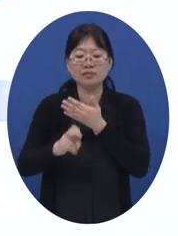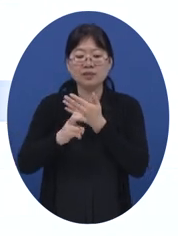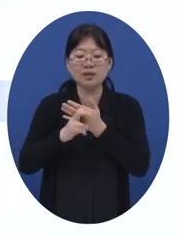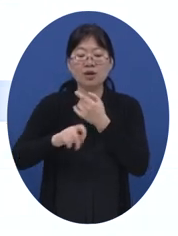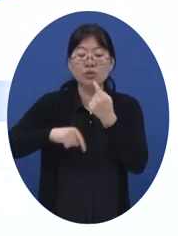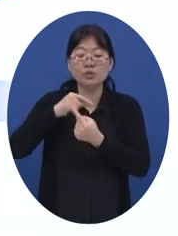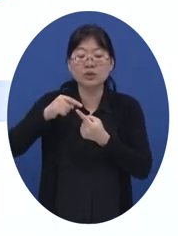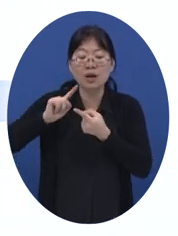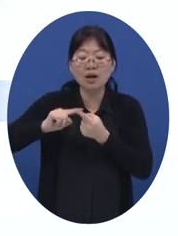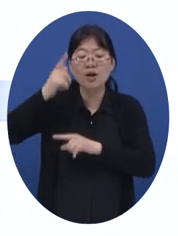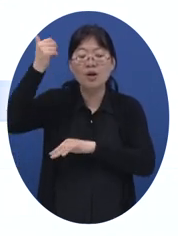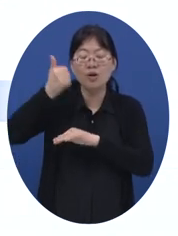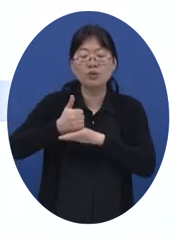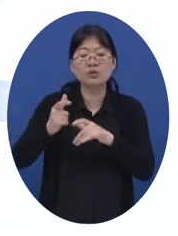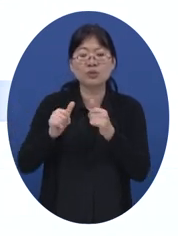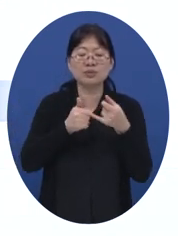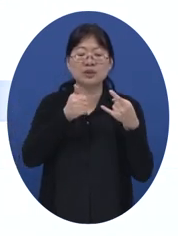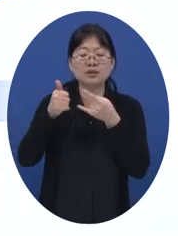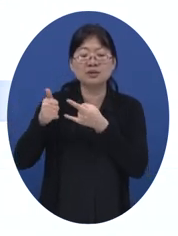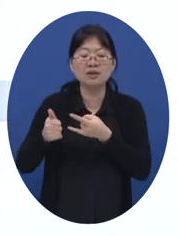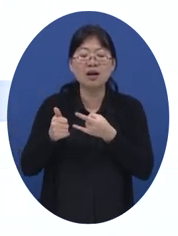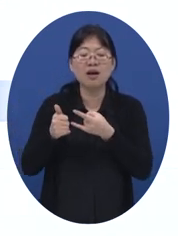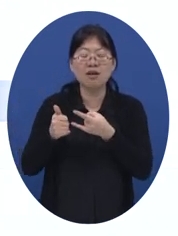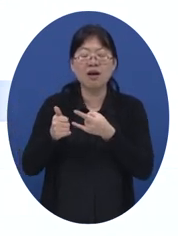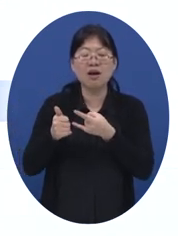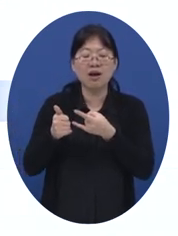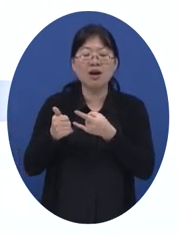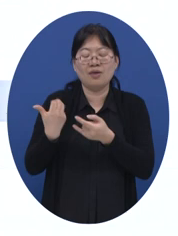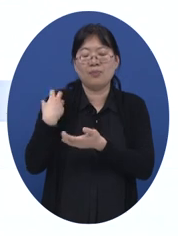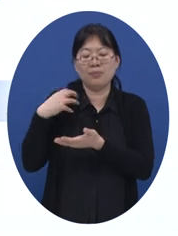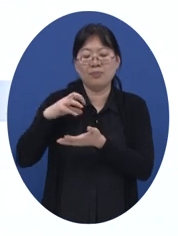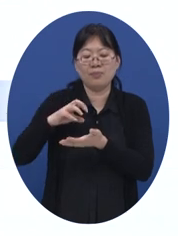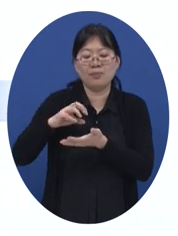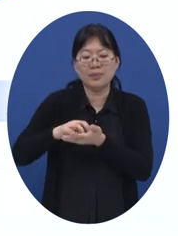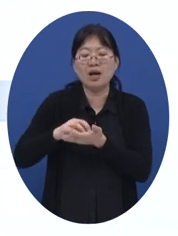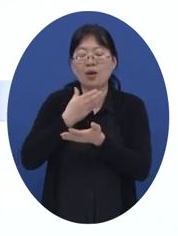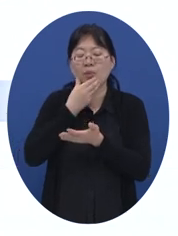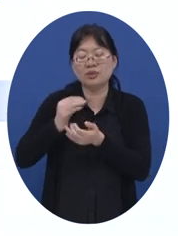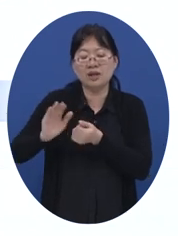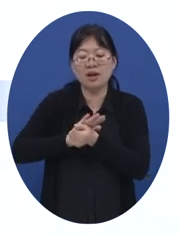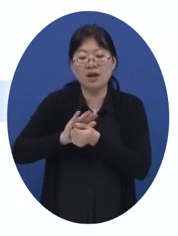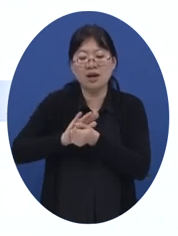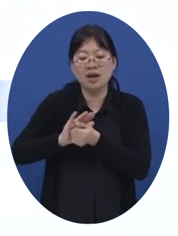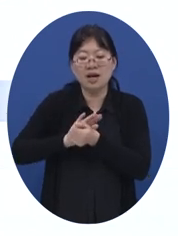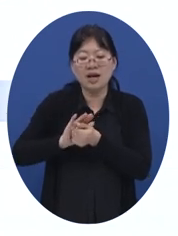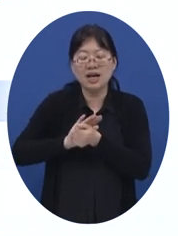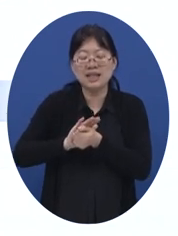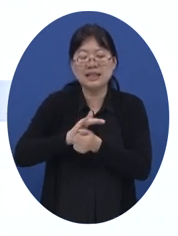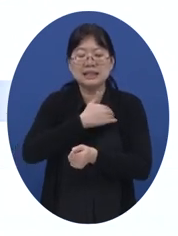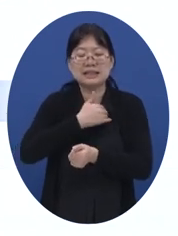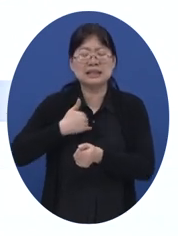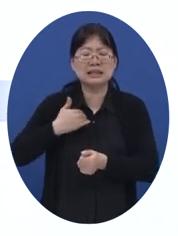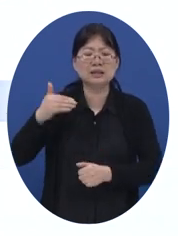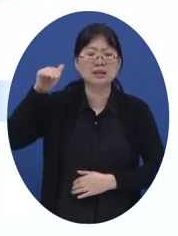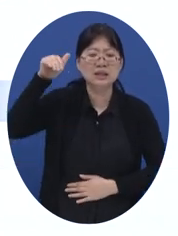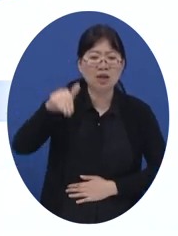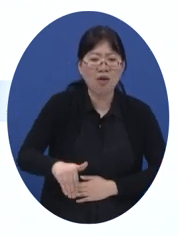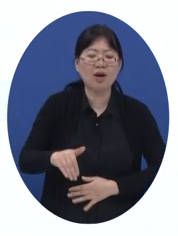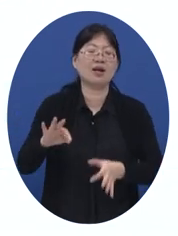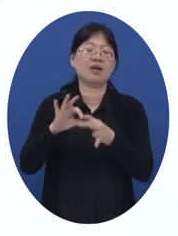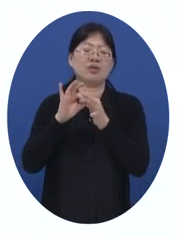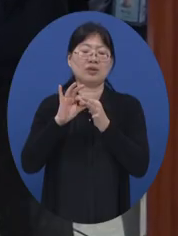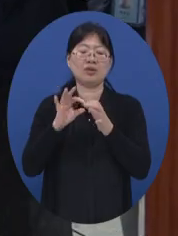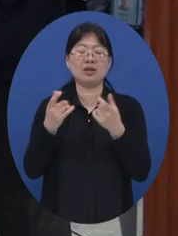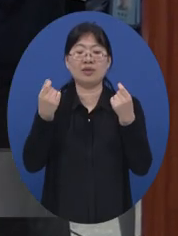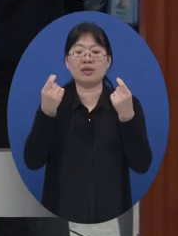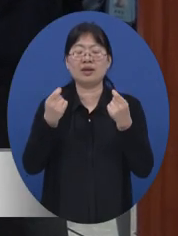복지시설의 부정 불법 운영은 결국 도민에게 돌아가야 할 복지 서비스의 질 저하와